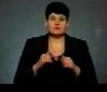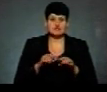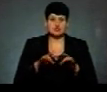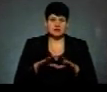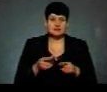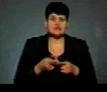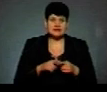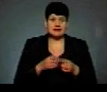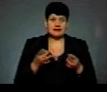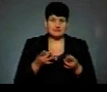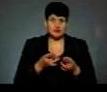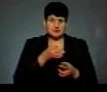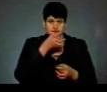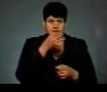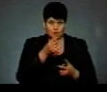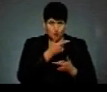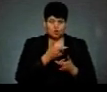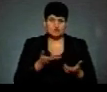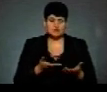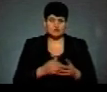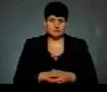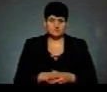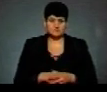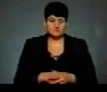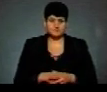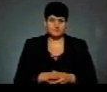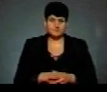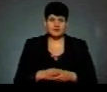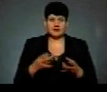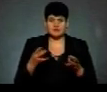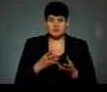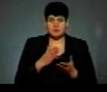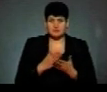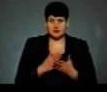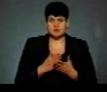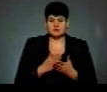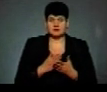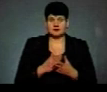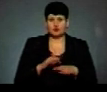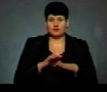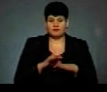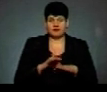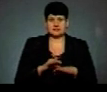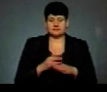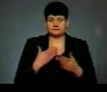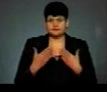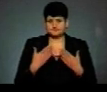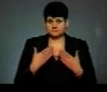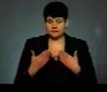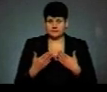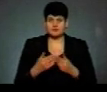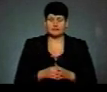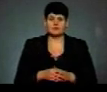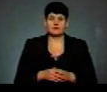маєш це оголосити, власне. І тоді треба мати обов'язково особистий контакт з студентом. Ми оголошуємо це ще особисто,